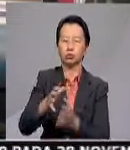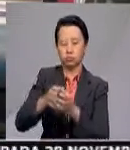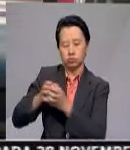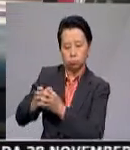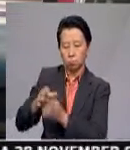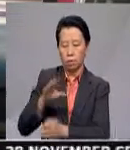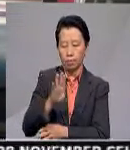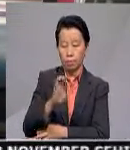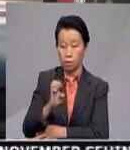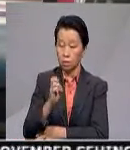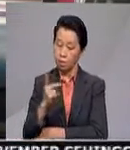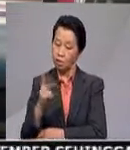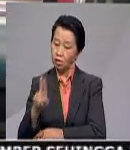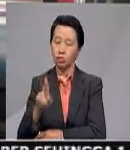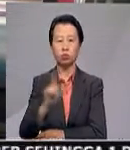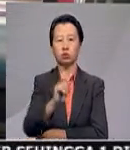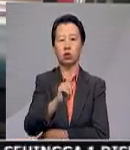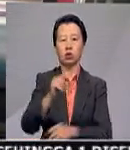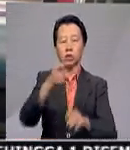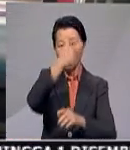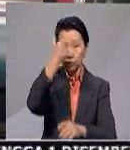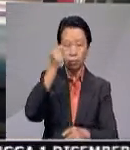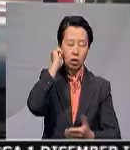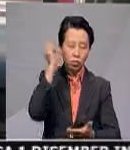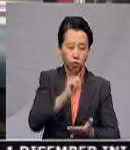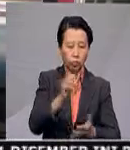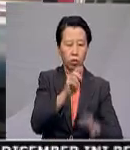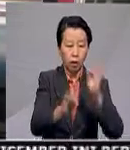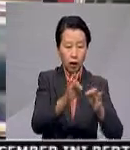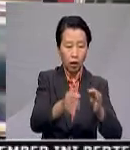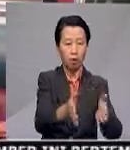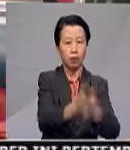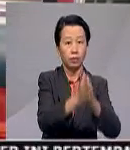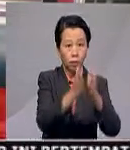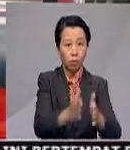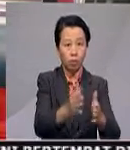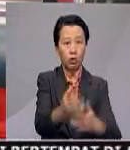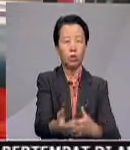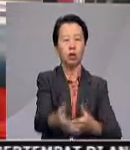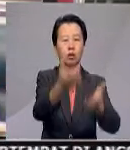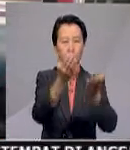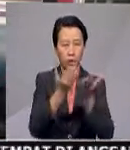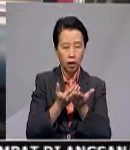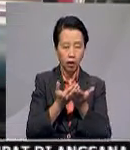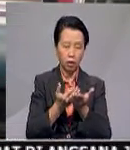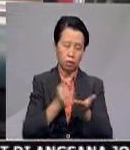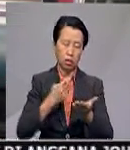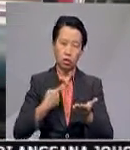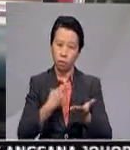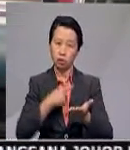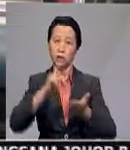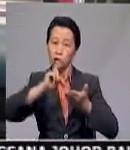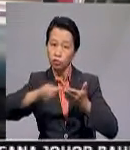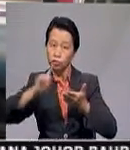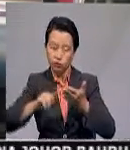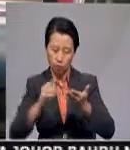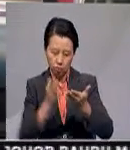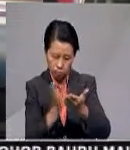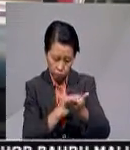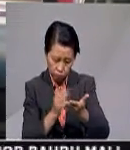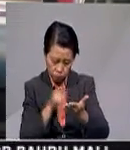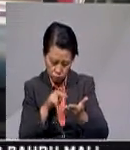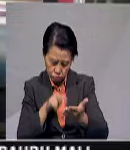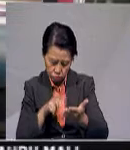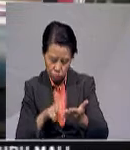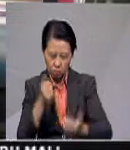Oleh kerana kita urus setia, apabila permohonan masuk, kita akan cek sama ada